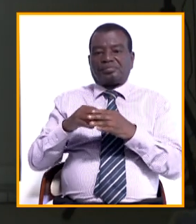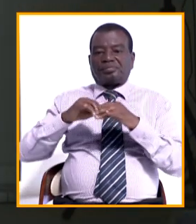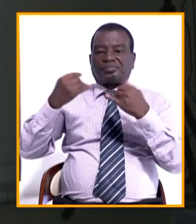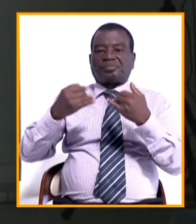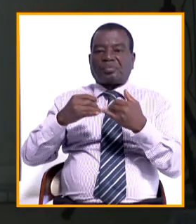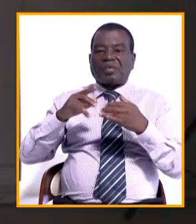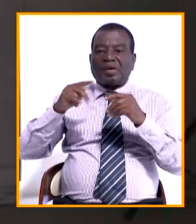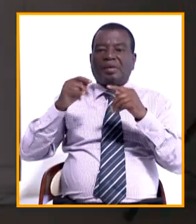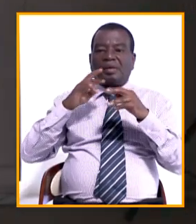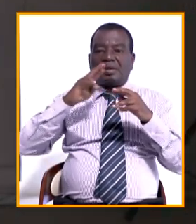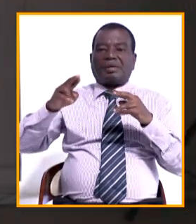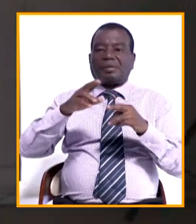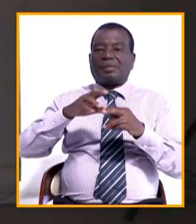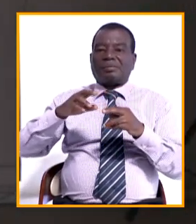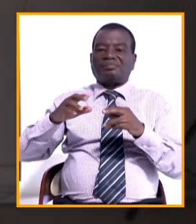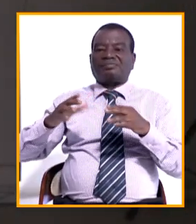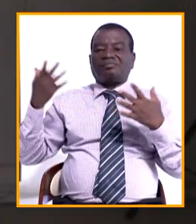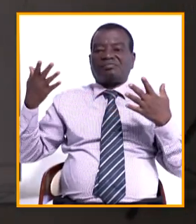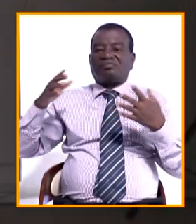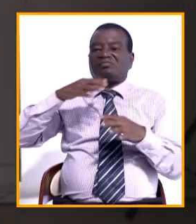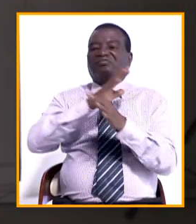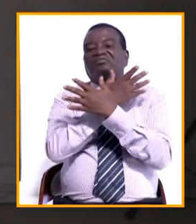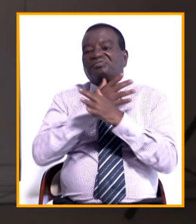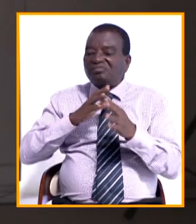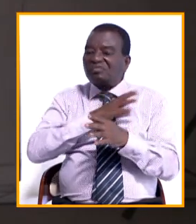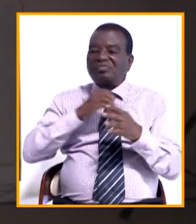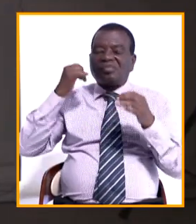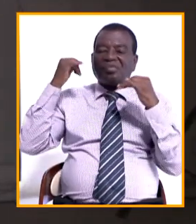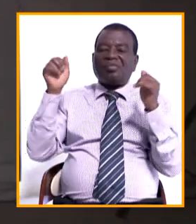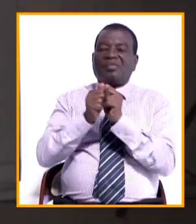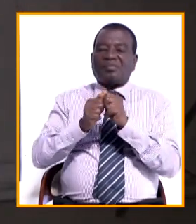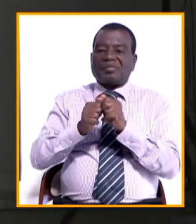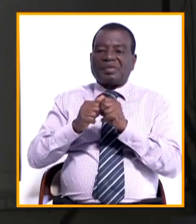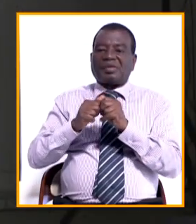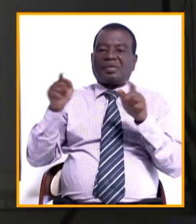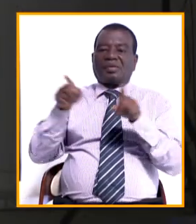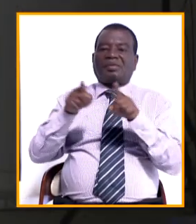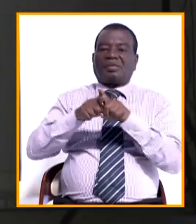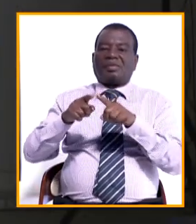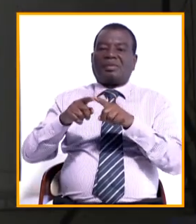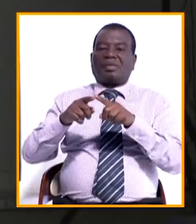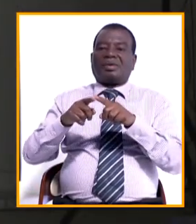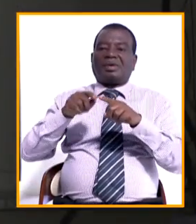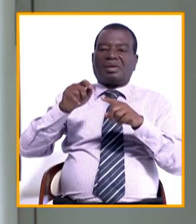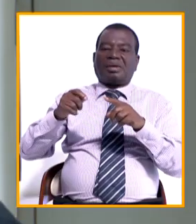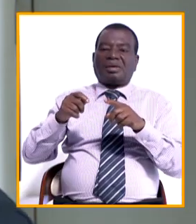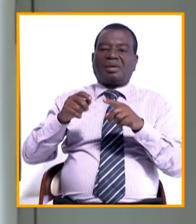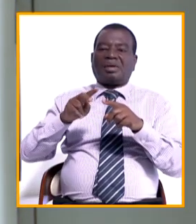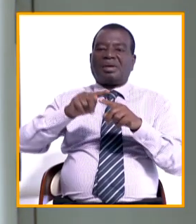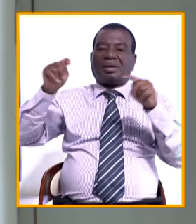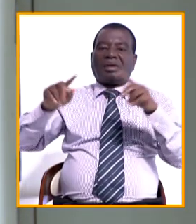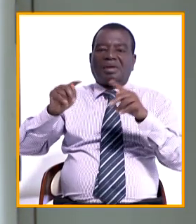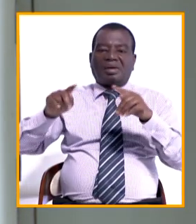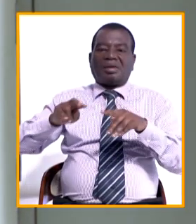des téléréalités, du divertissement et de l'information avec un ancrage commun, la télé utile, telle que pensée